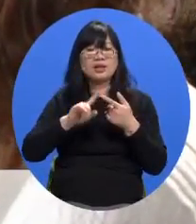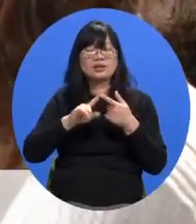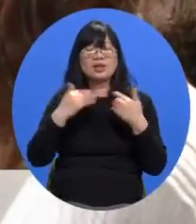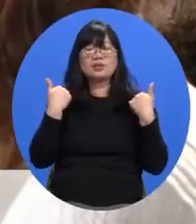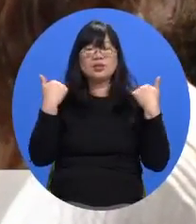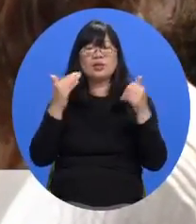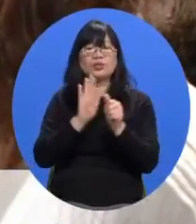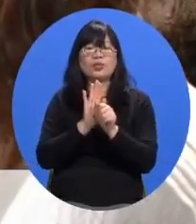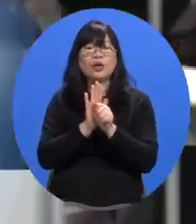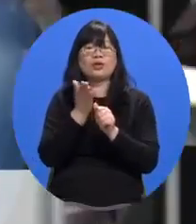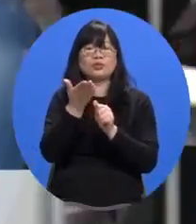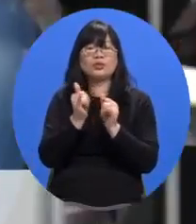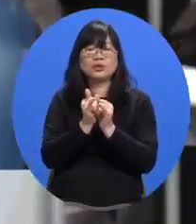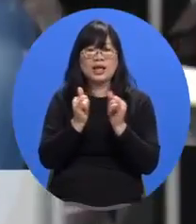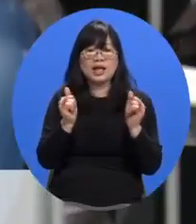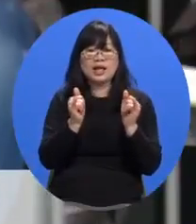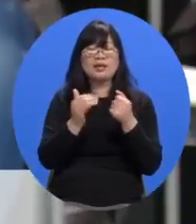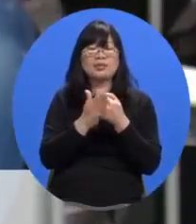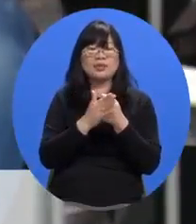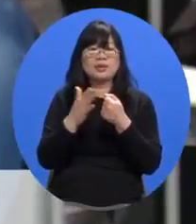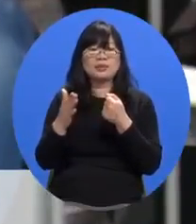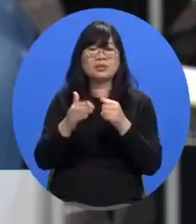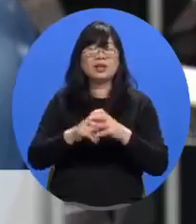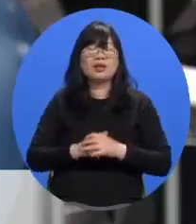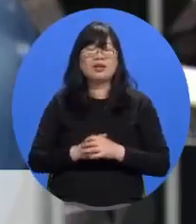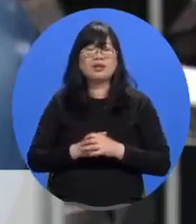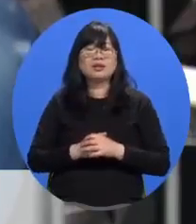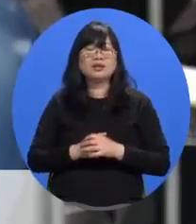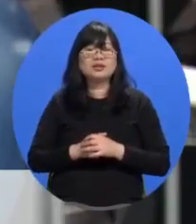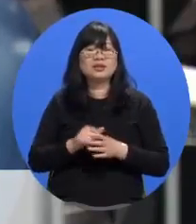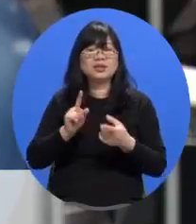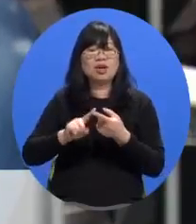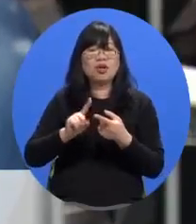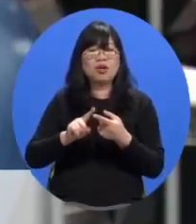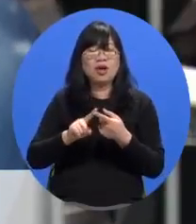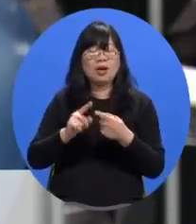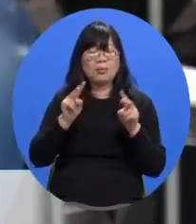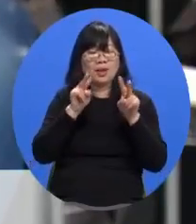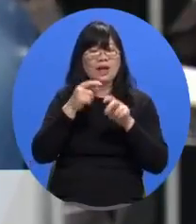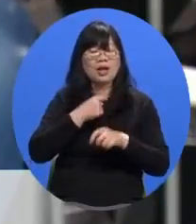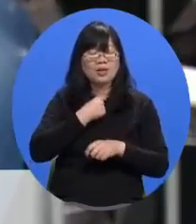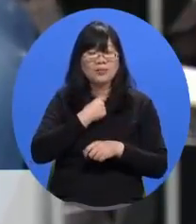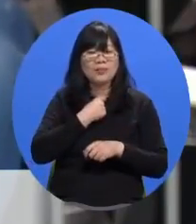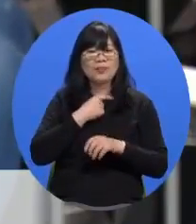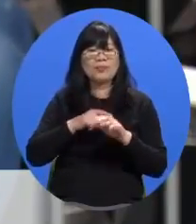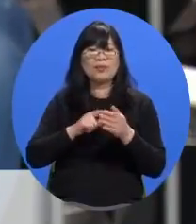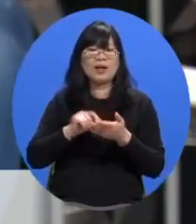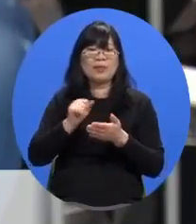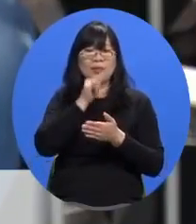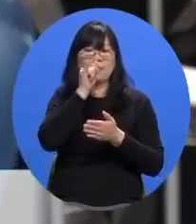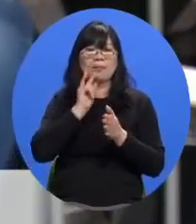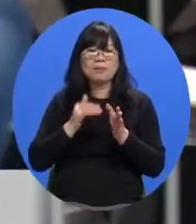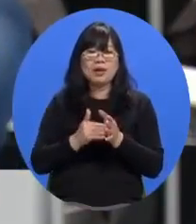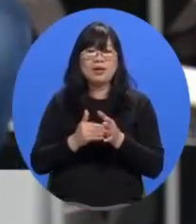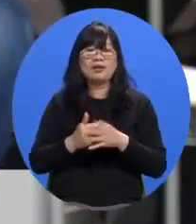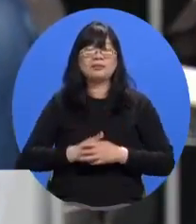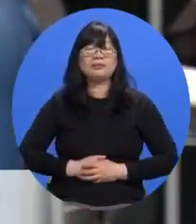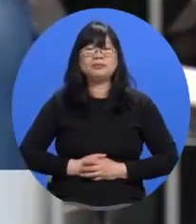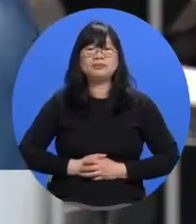성장을 도와주는 사람이거든요. 그런 걸로 좀 바라봐 주셨으면 좋겠습니다.